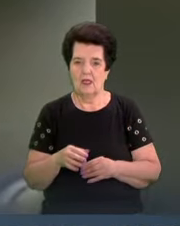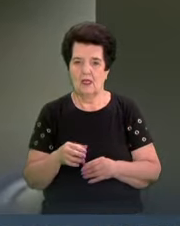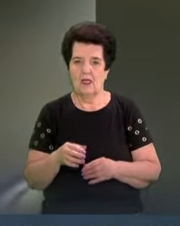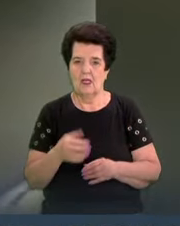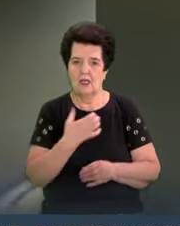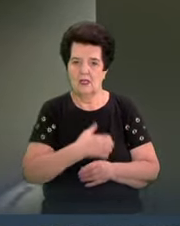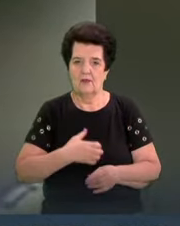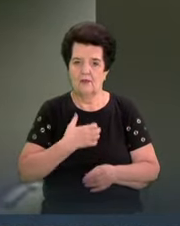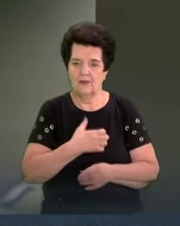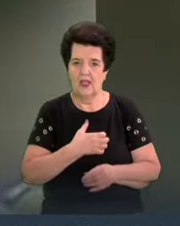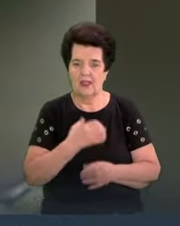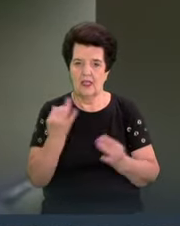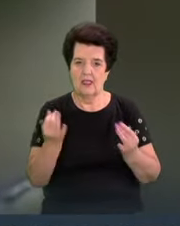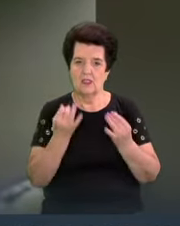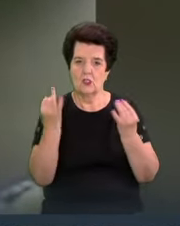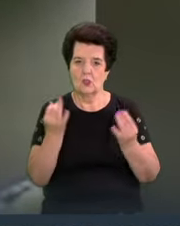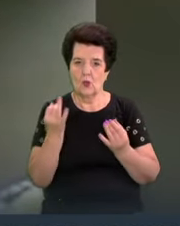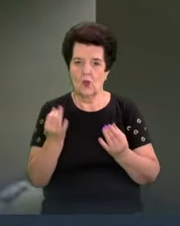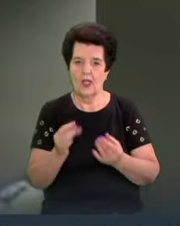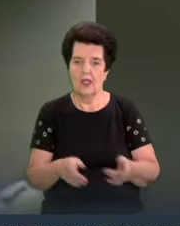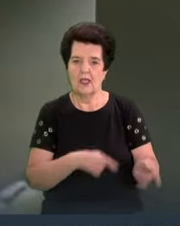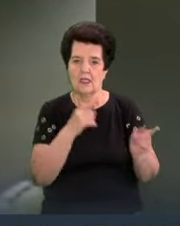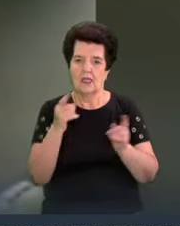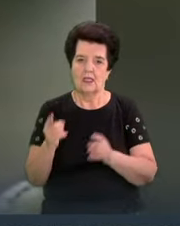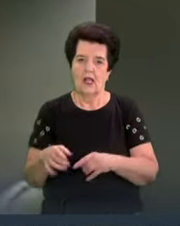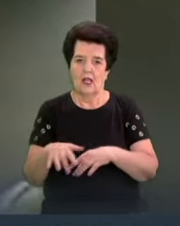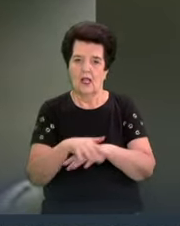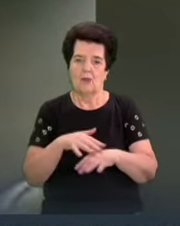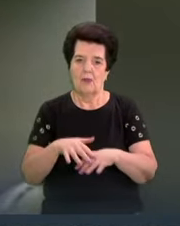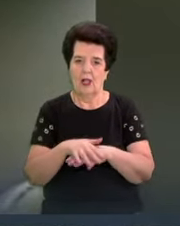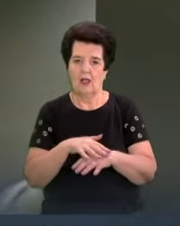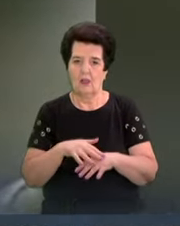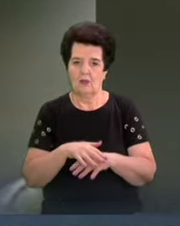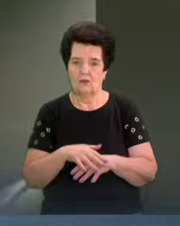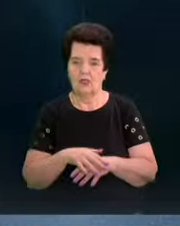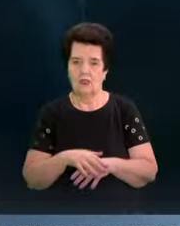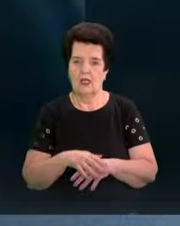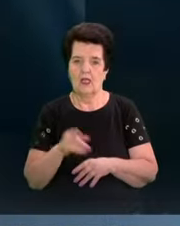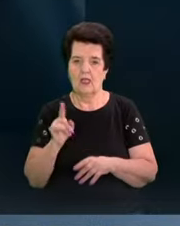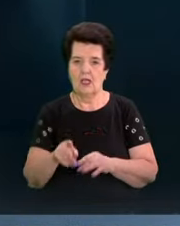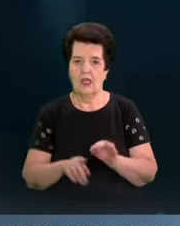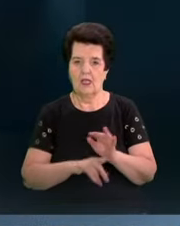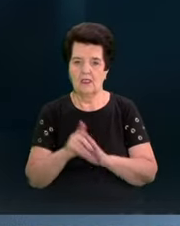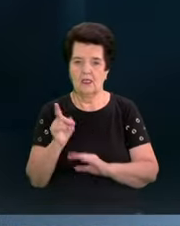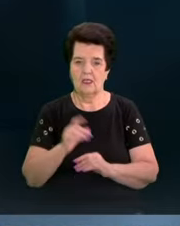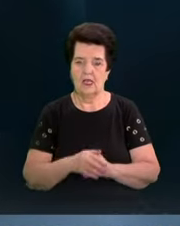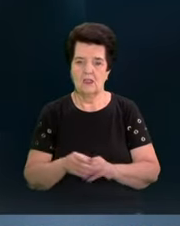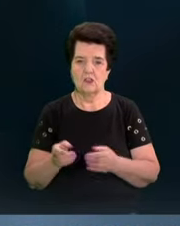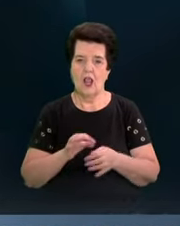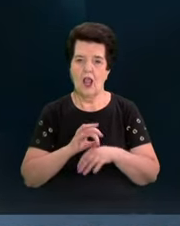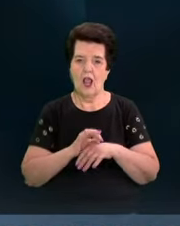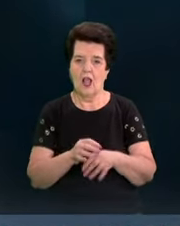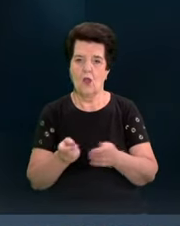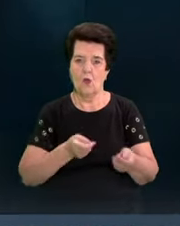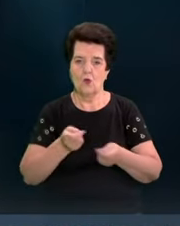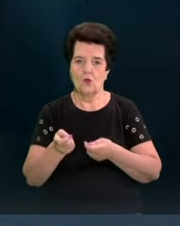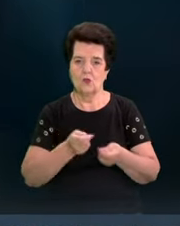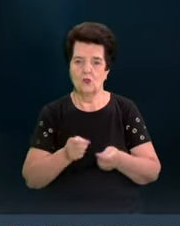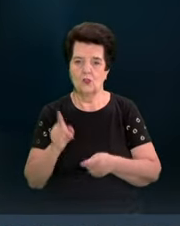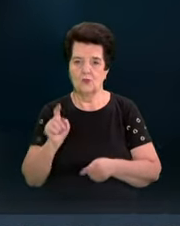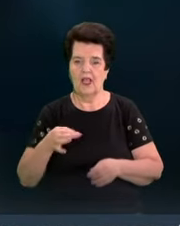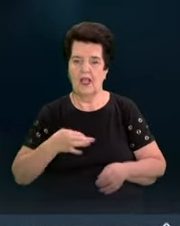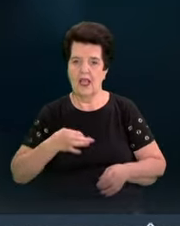momentele de istorie, să treacă de partea poporului din care se trage. A condus Republica Moldova spre